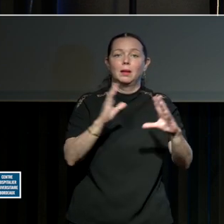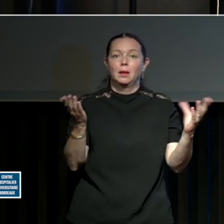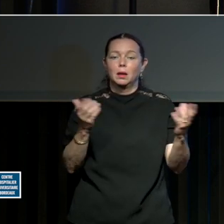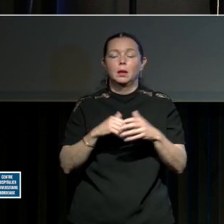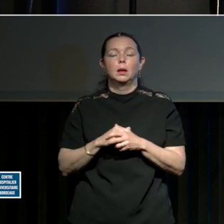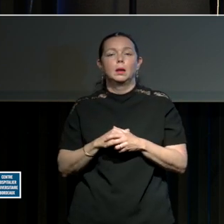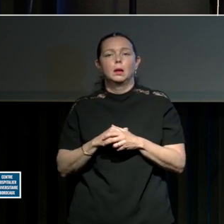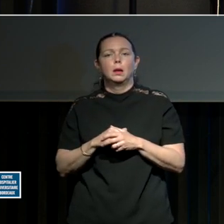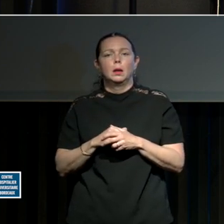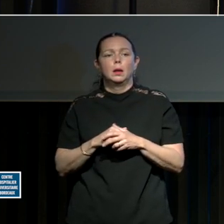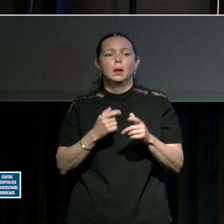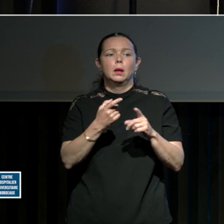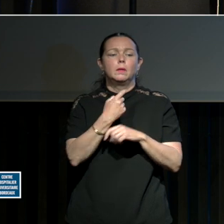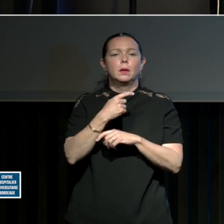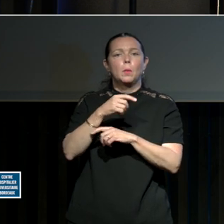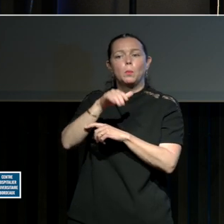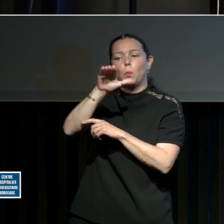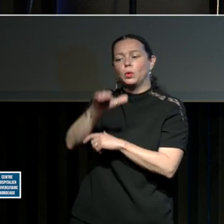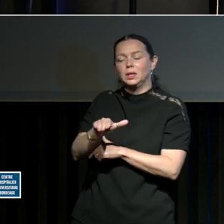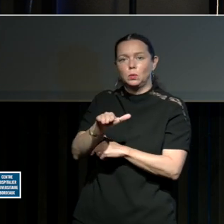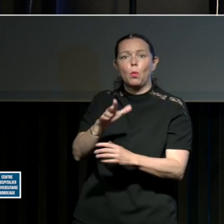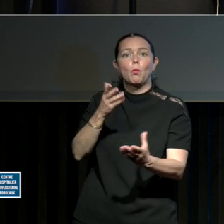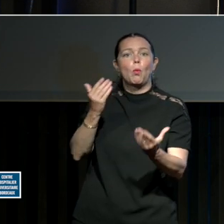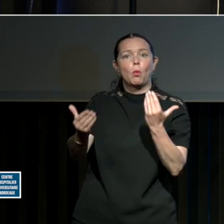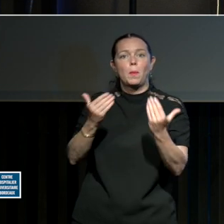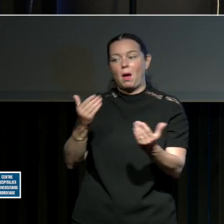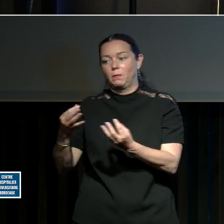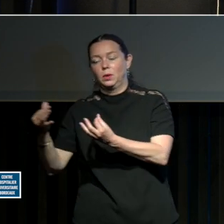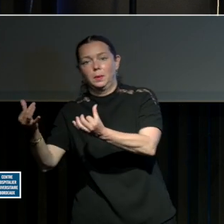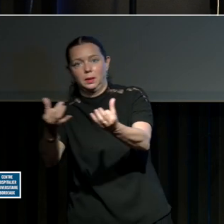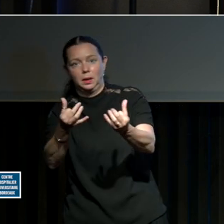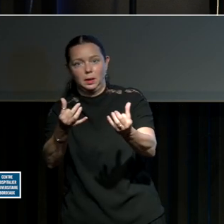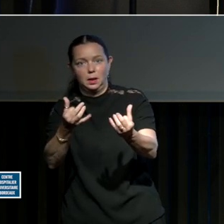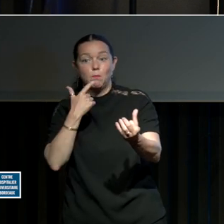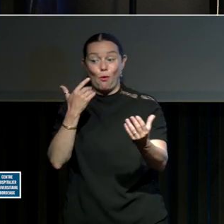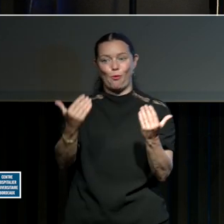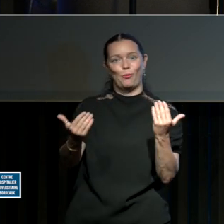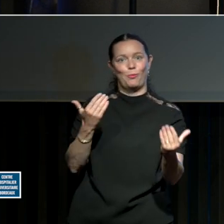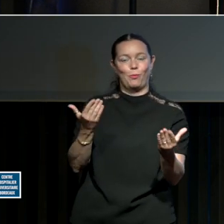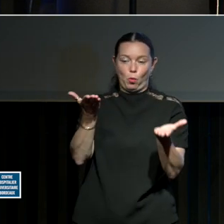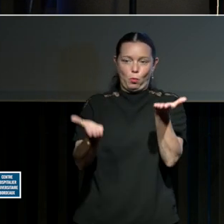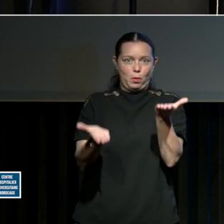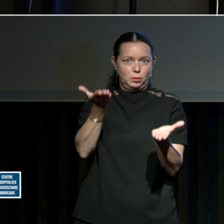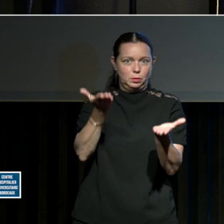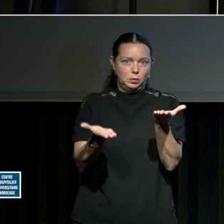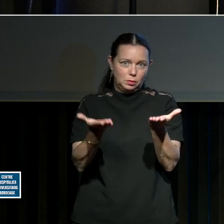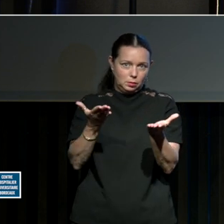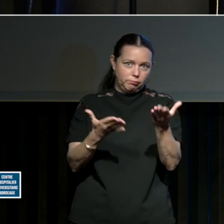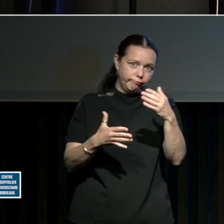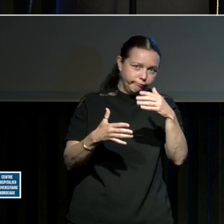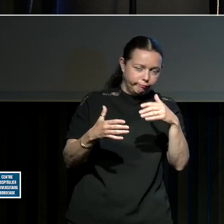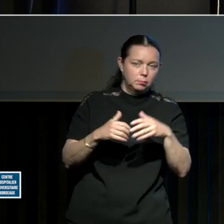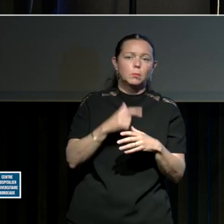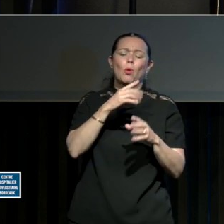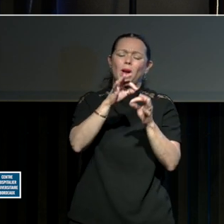qui peuvent également venir contrebalancer des facteurs de vulnérabilité. Et je voulais vous présenter les résultats